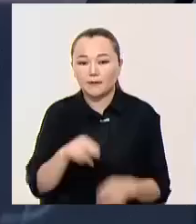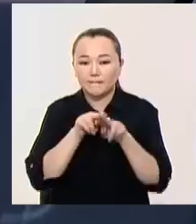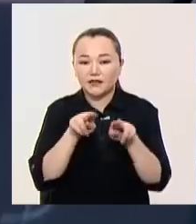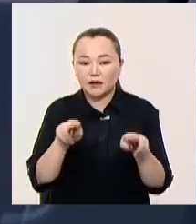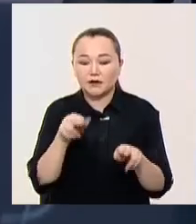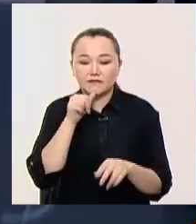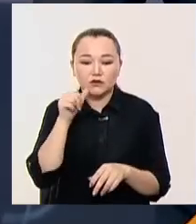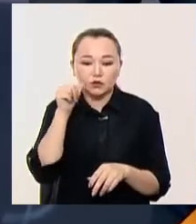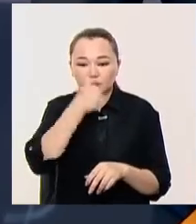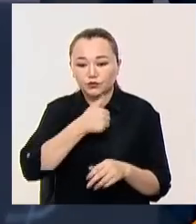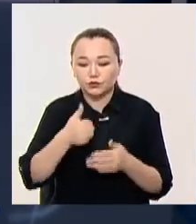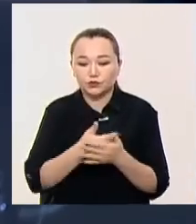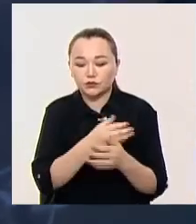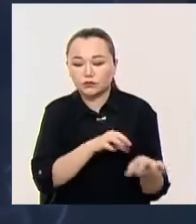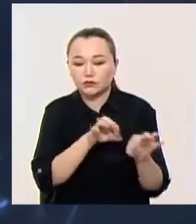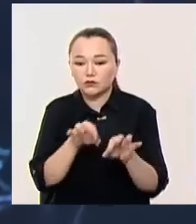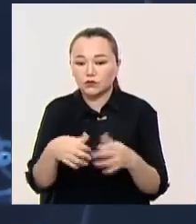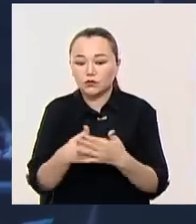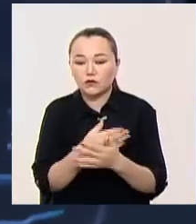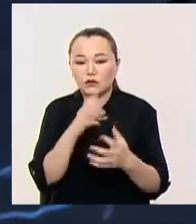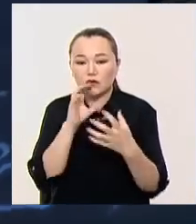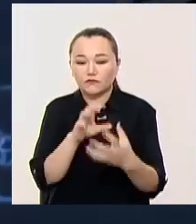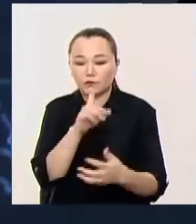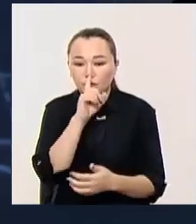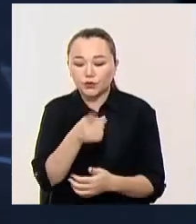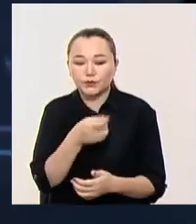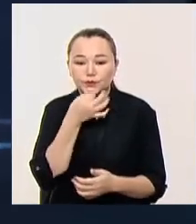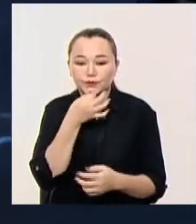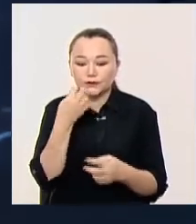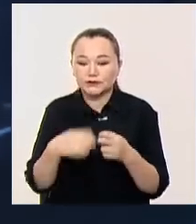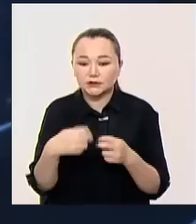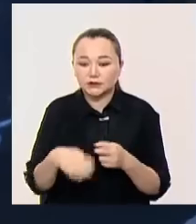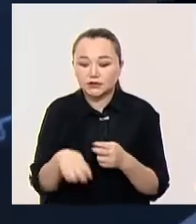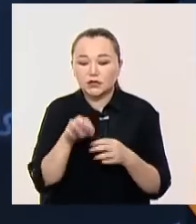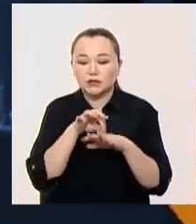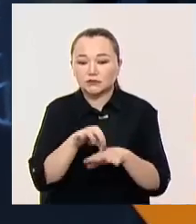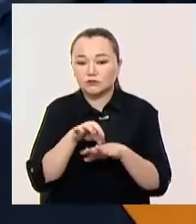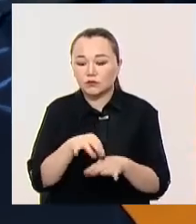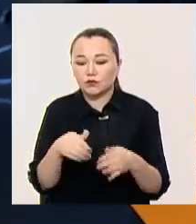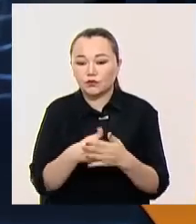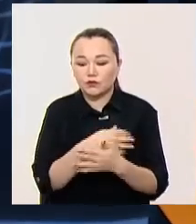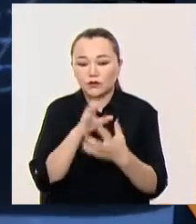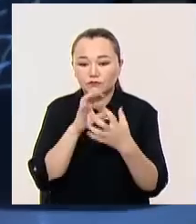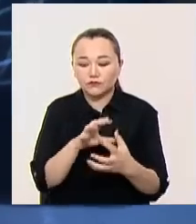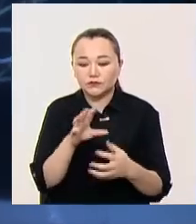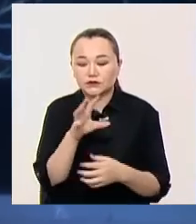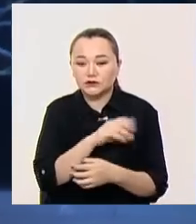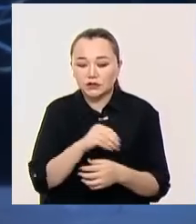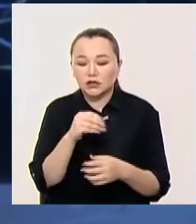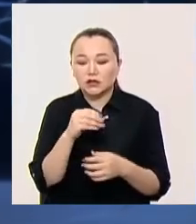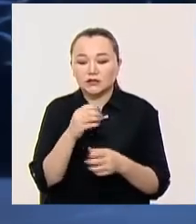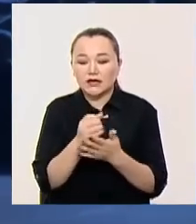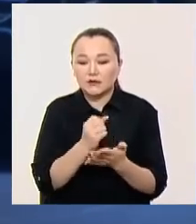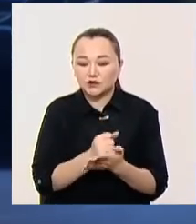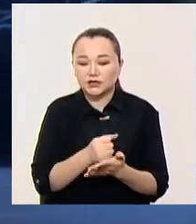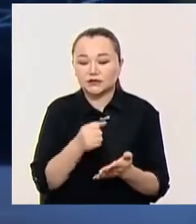Петропавлда былтыр ғана лизингке алынған жаңа автобустар бір жылға жетпей бұзылып жатыр. Тасымалдаушылар жаңа қоғамдық көліктердің қосалқы